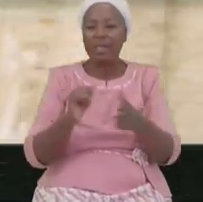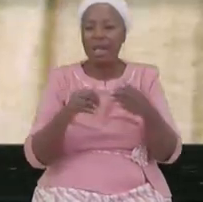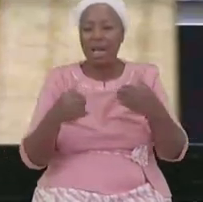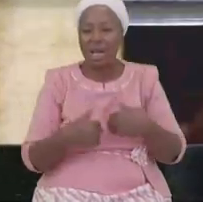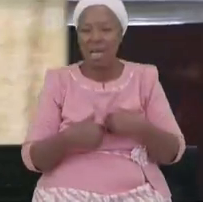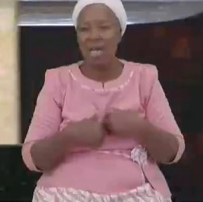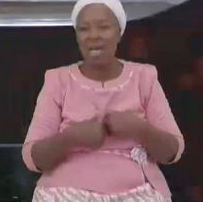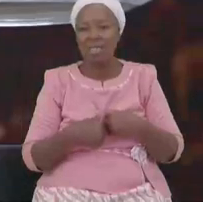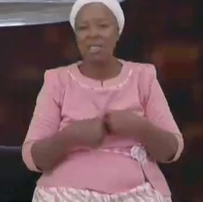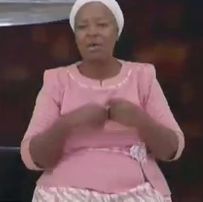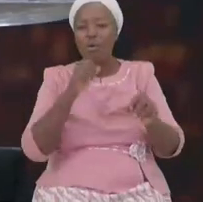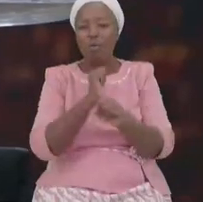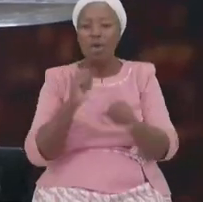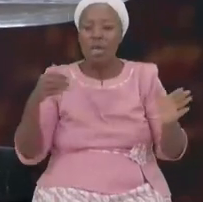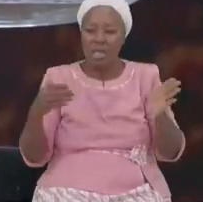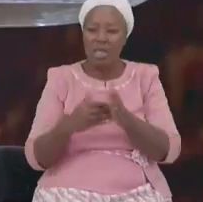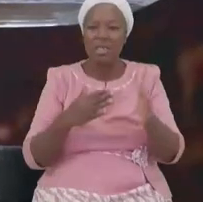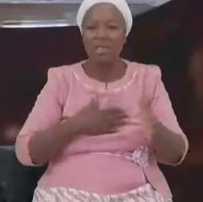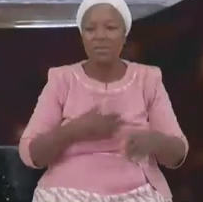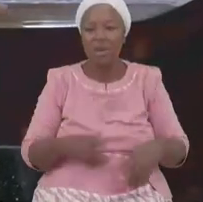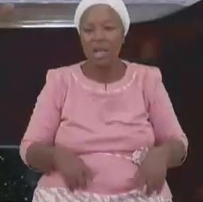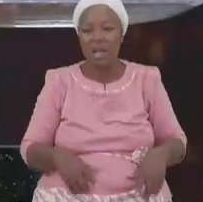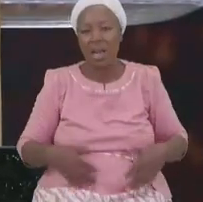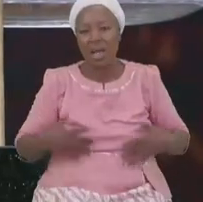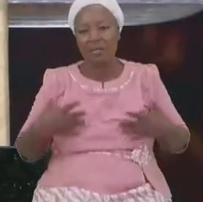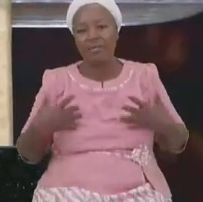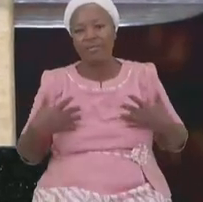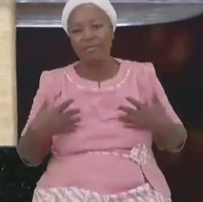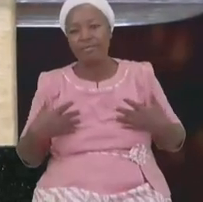sur tout ce qui livrait guerre à ma vie.